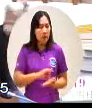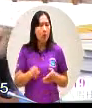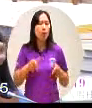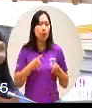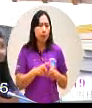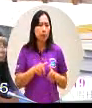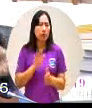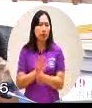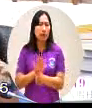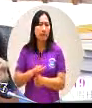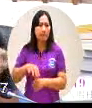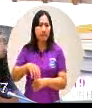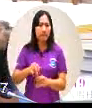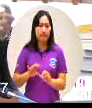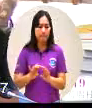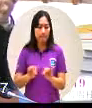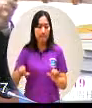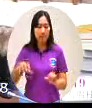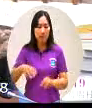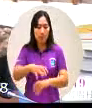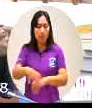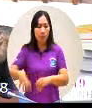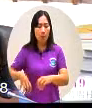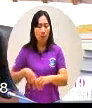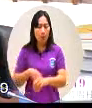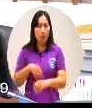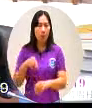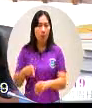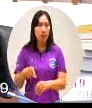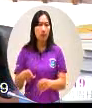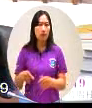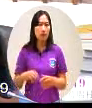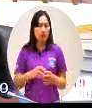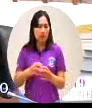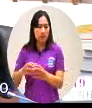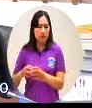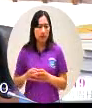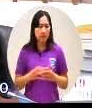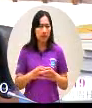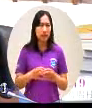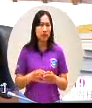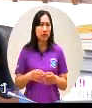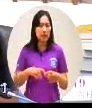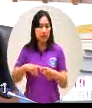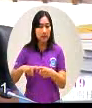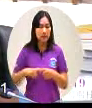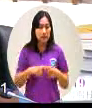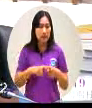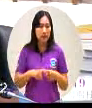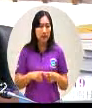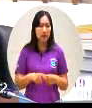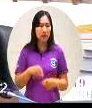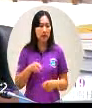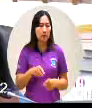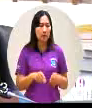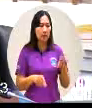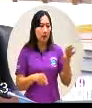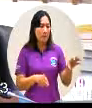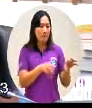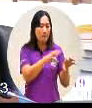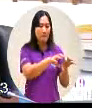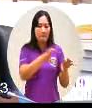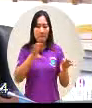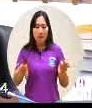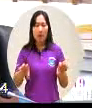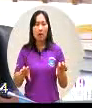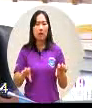环境甲结合起来，地方的生活习性要甲结合起来，唔是拢用迄种同款的这个模式要甲套咧遮。水沟设计遐个唔